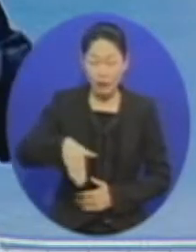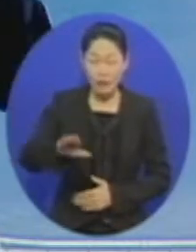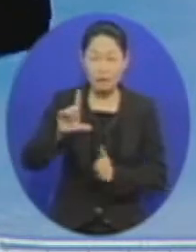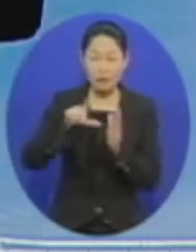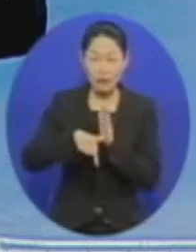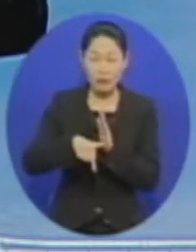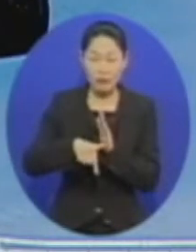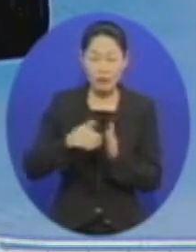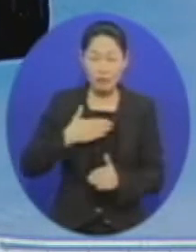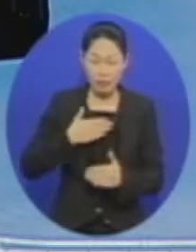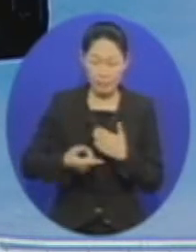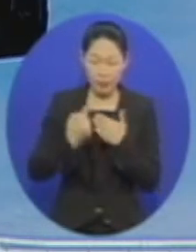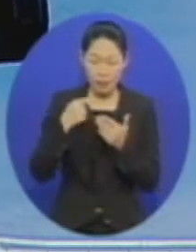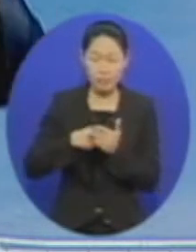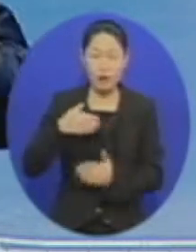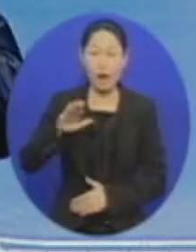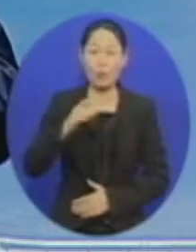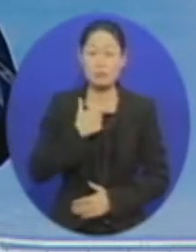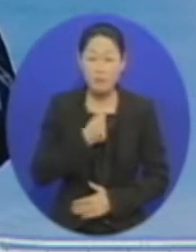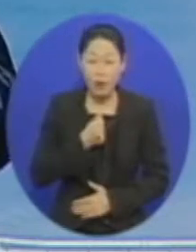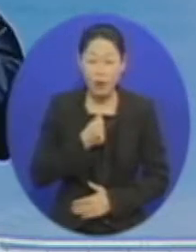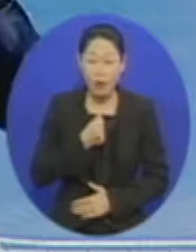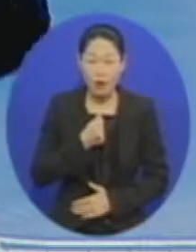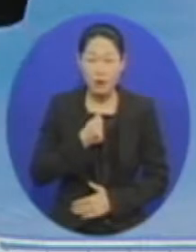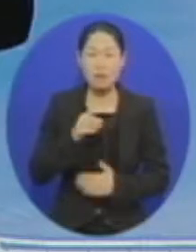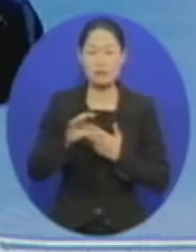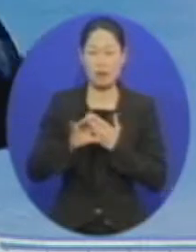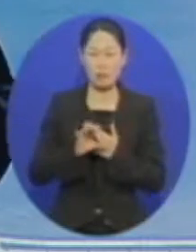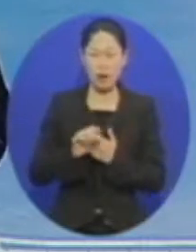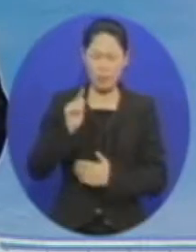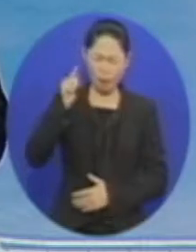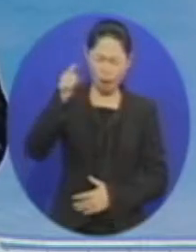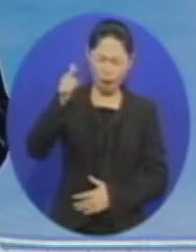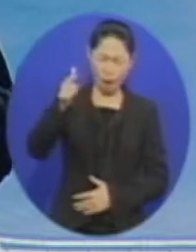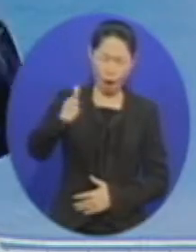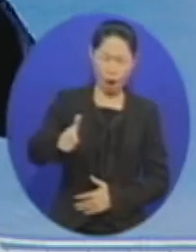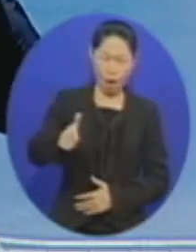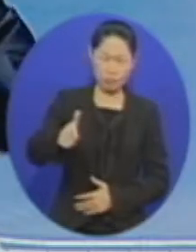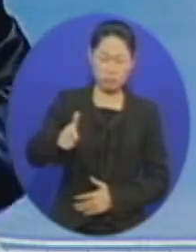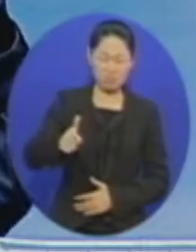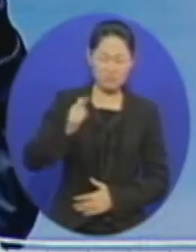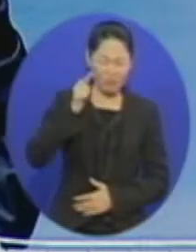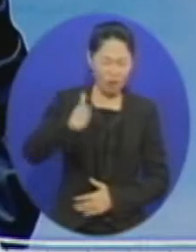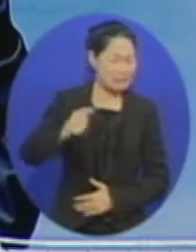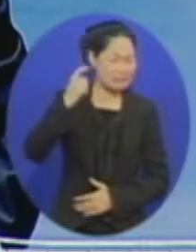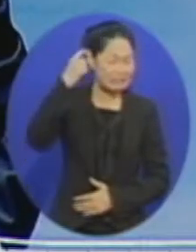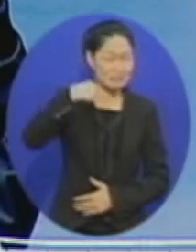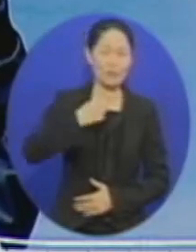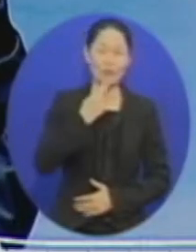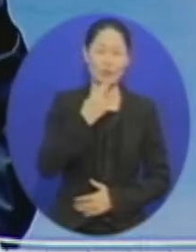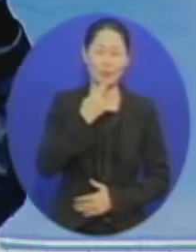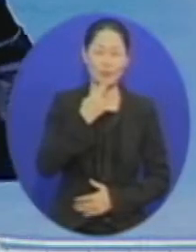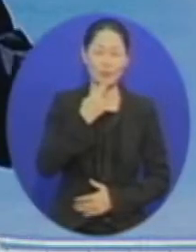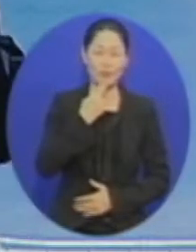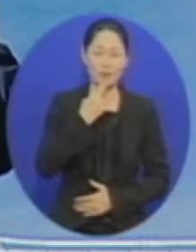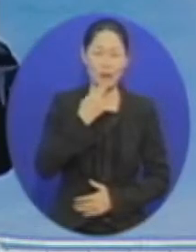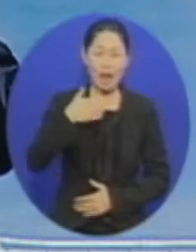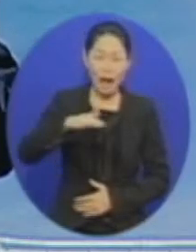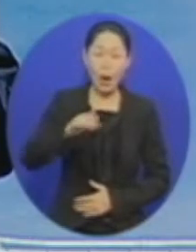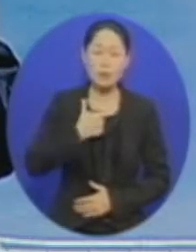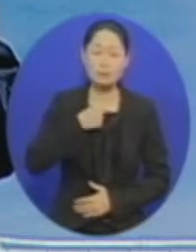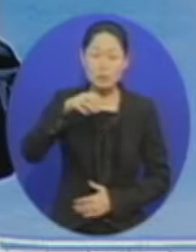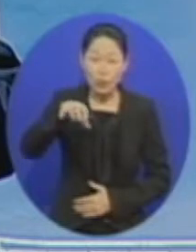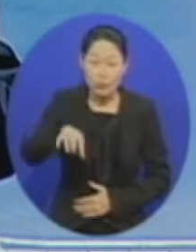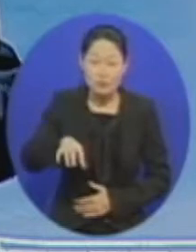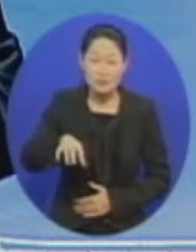마음으로 가고 싶어요 그러면 아무리 먼 길도 멀게 느껴지지 않잖아요 가고싶은